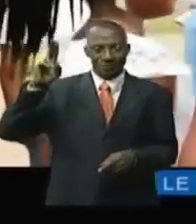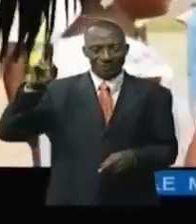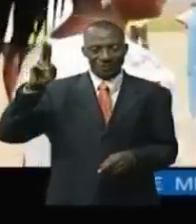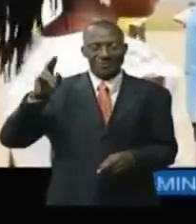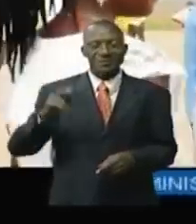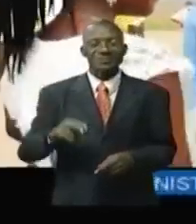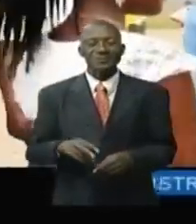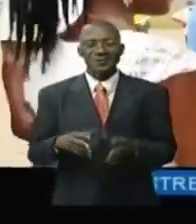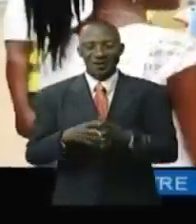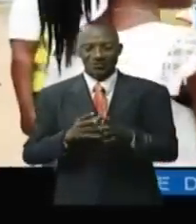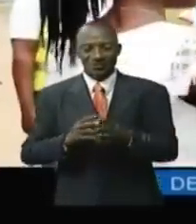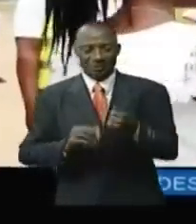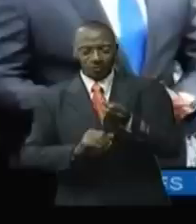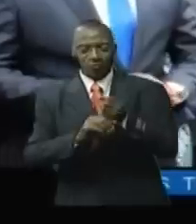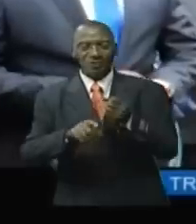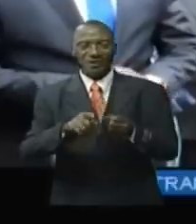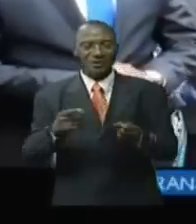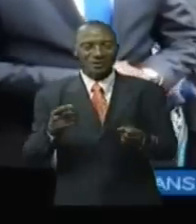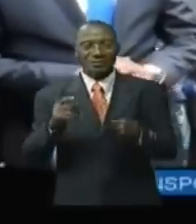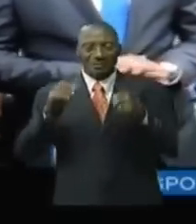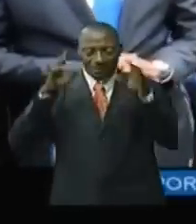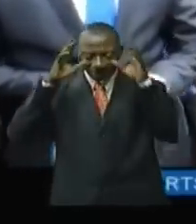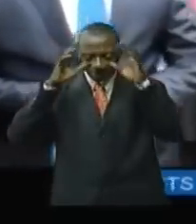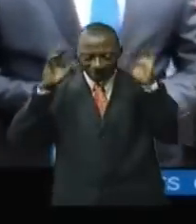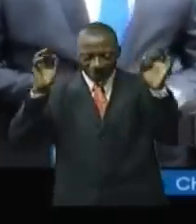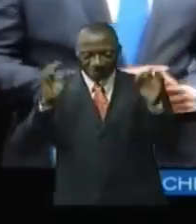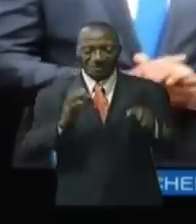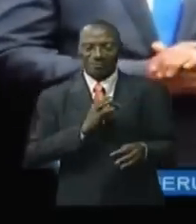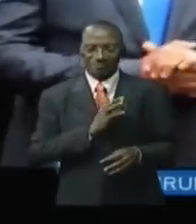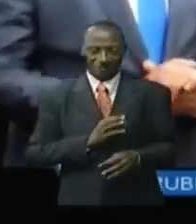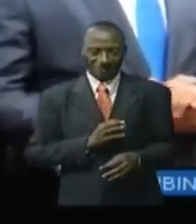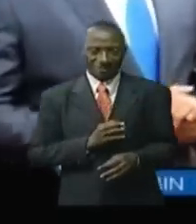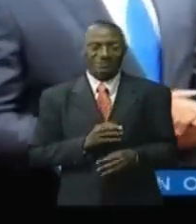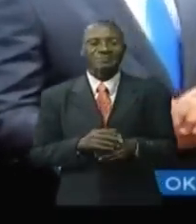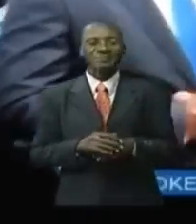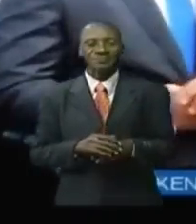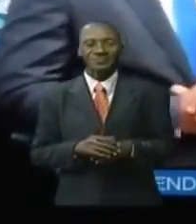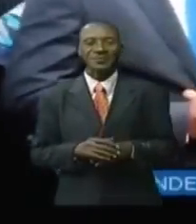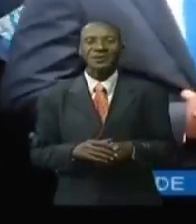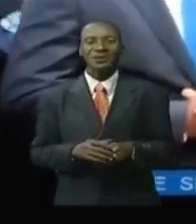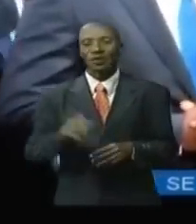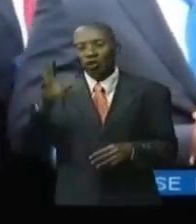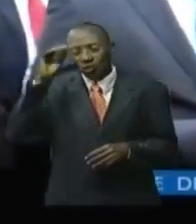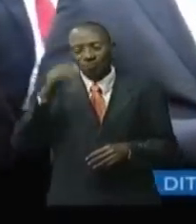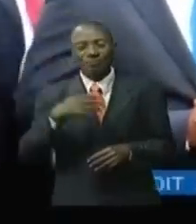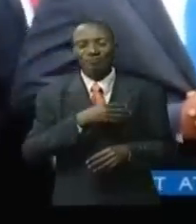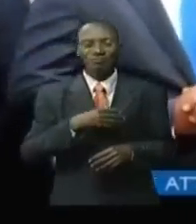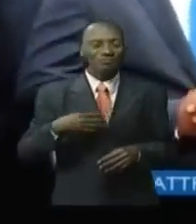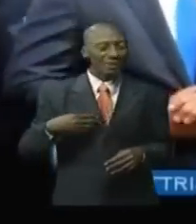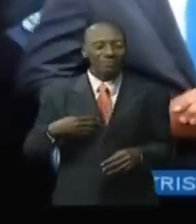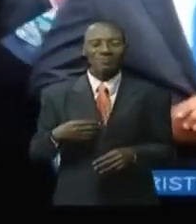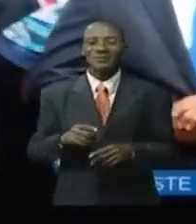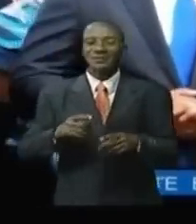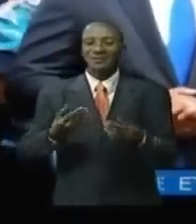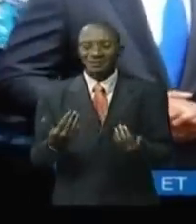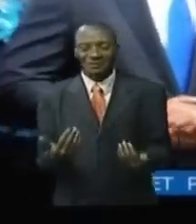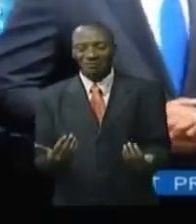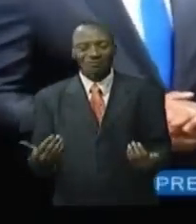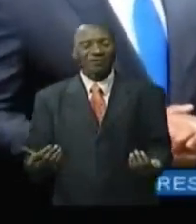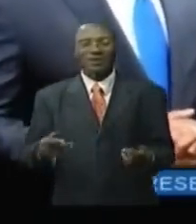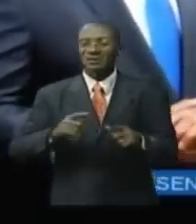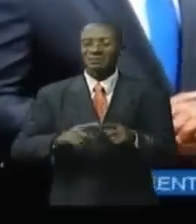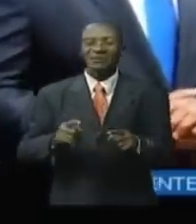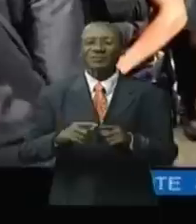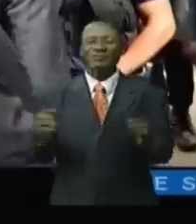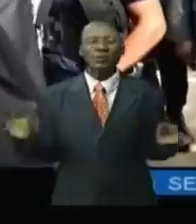Tshisekedi Tshilombo, a fait face à des milliers d'hommes, femmes et jeunes, très mobilisés et venus de tous bords pour lui réserver un accueil